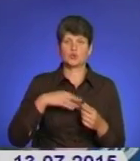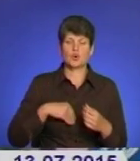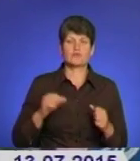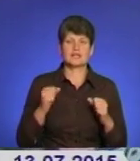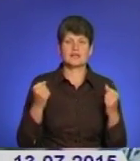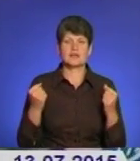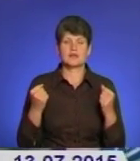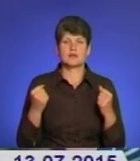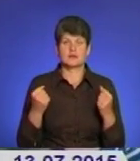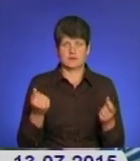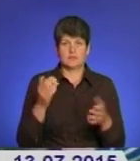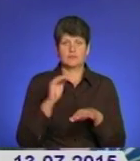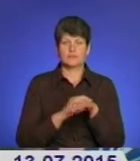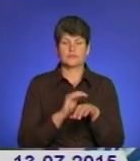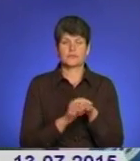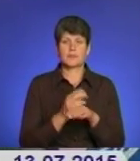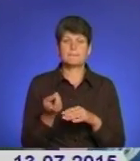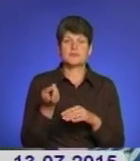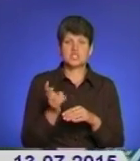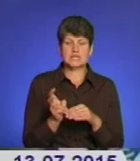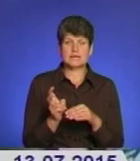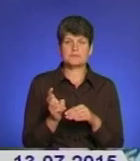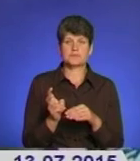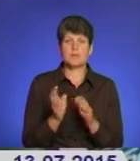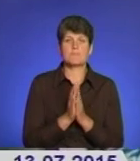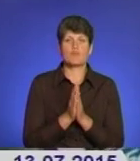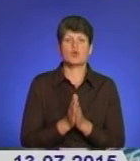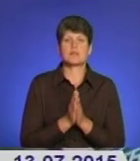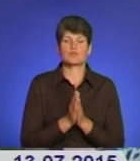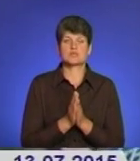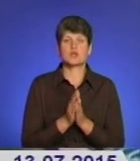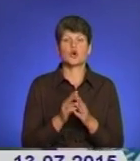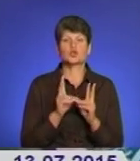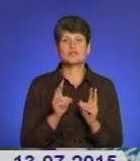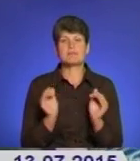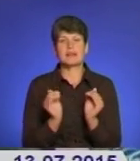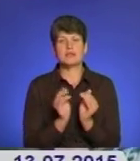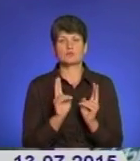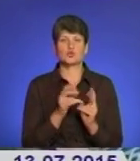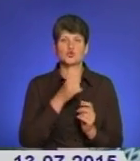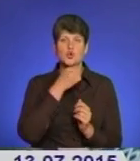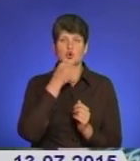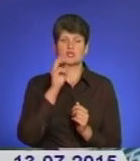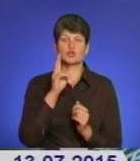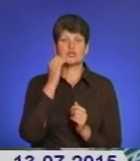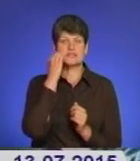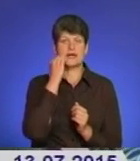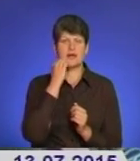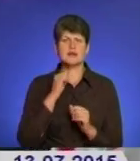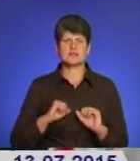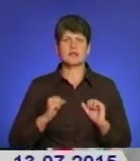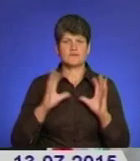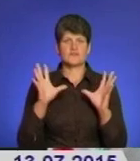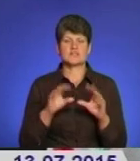фізично сьогодні. Тому прийшли, як вміємо, молимося. Хто з маленькими, хто з дорослими, хто старенькі, але стараємося всі